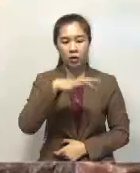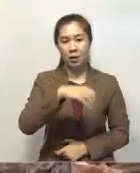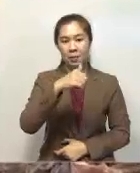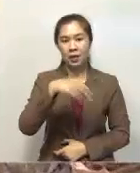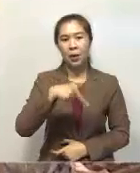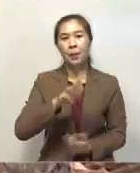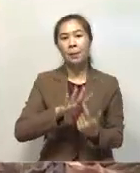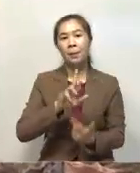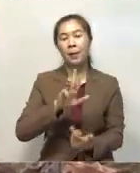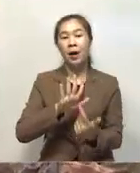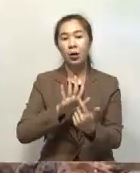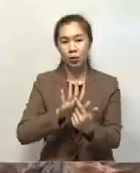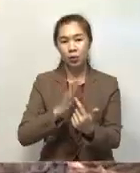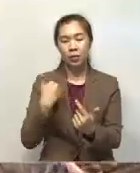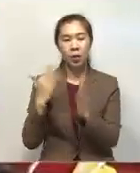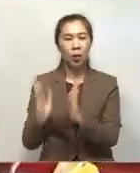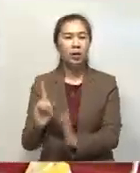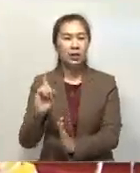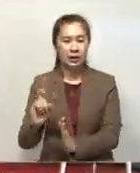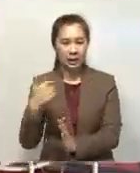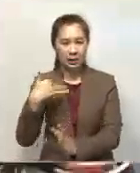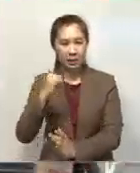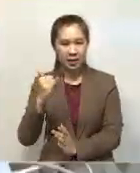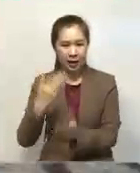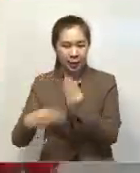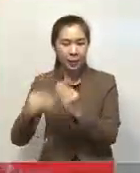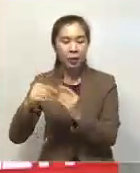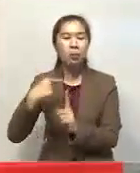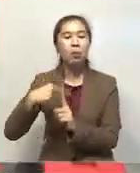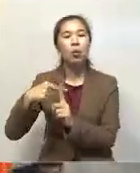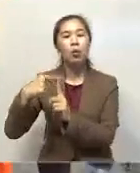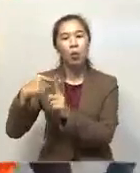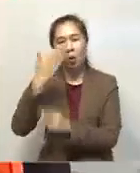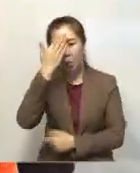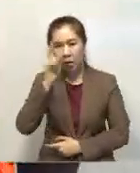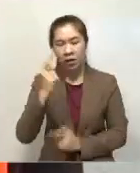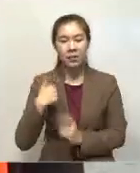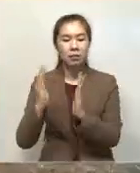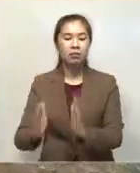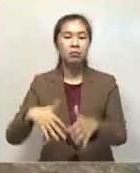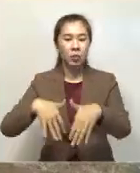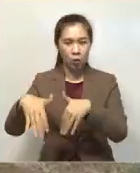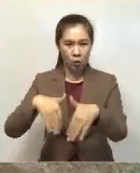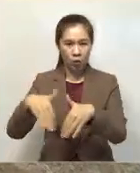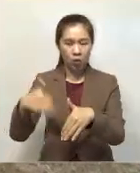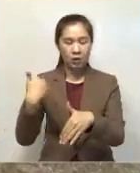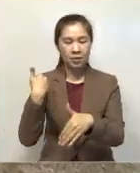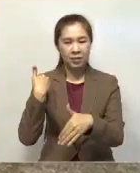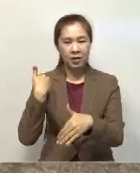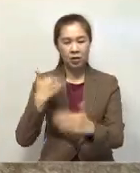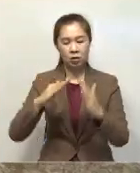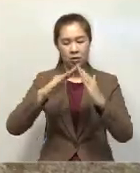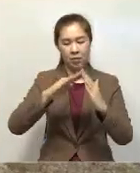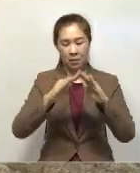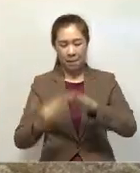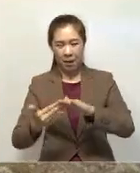าลูค่ะแต่คาดว่ายอดผู้เสียชีวิตเนี่ยจะเพิ่มสูงขึ้นกว่านี้อีกเนื่องจากยังมีชาวบ้านอีกหลายร้อยคนที่ยังติดอยู่